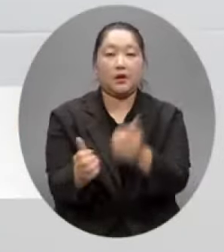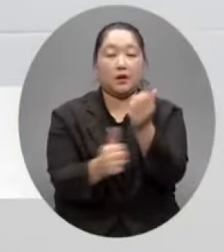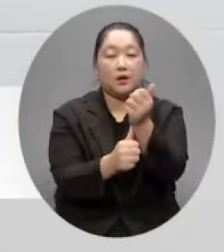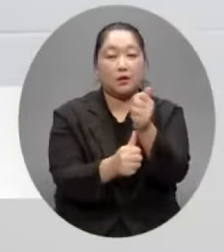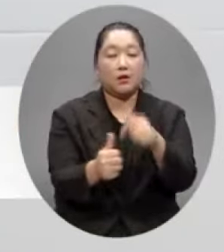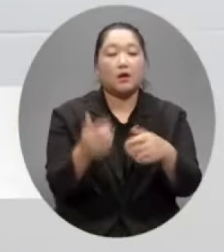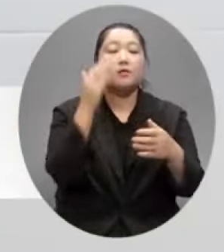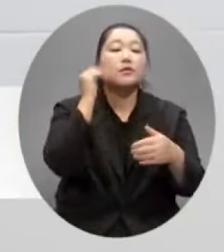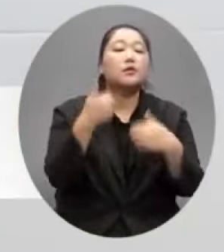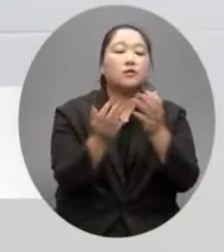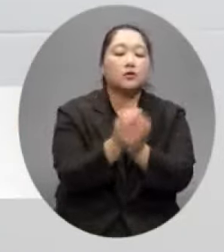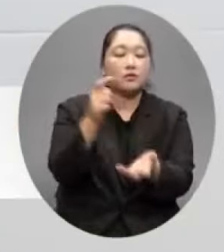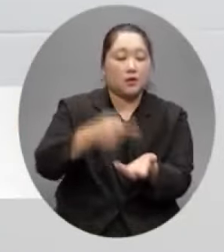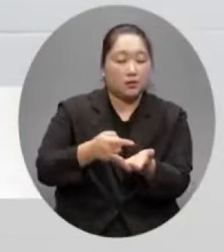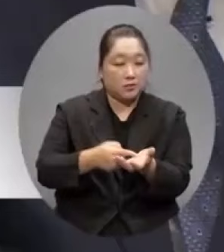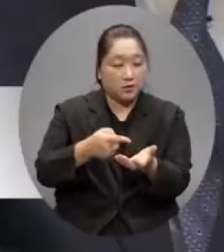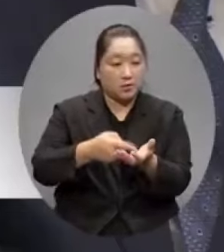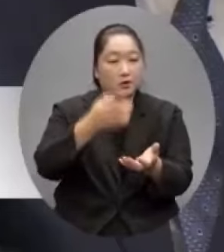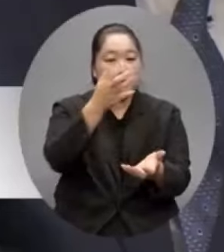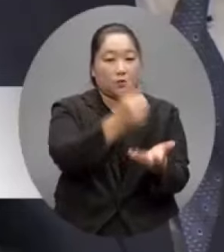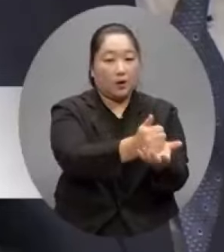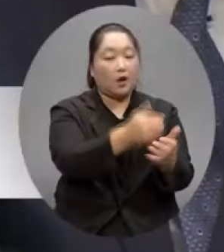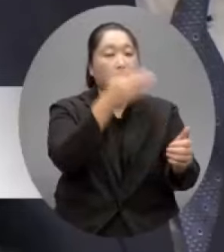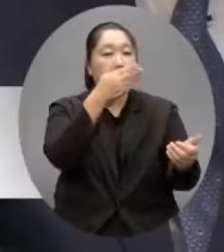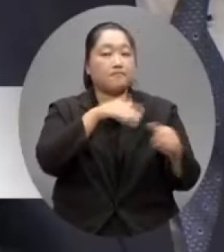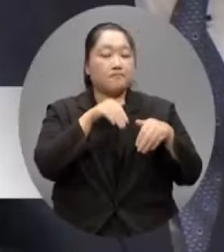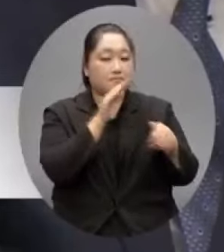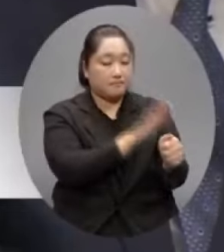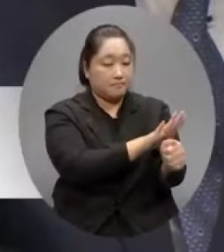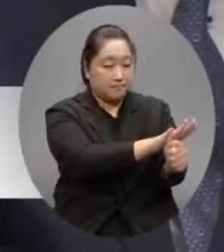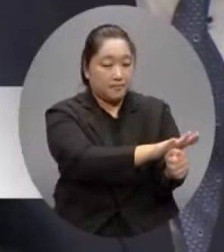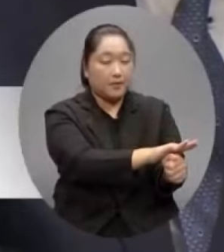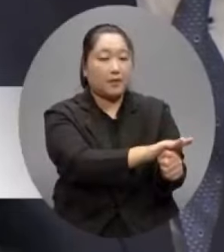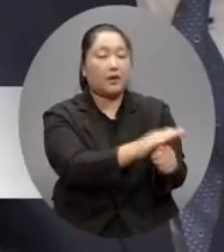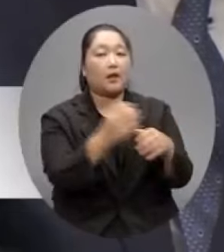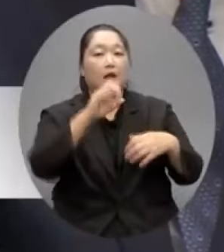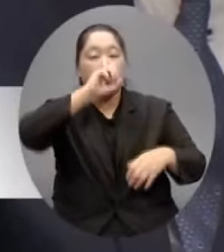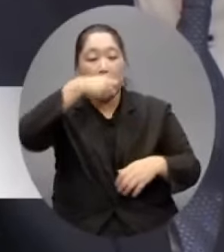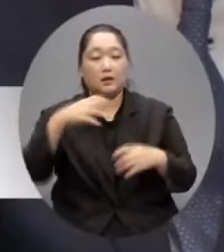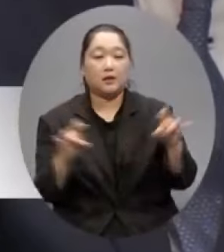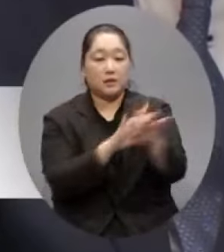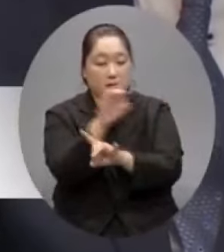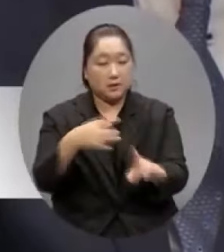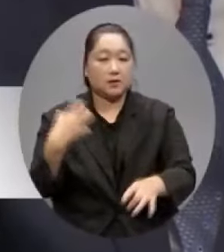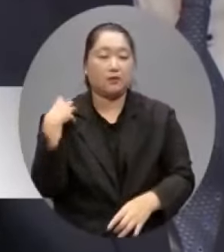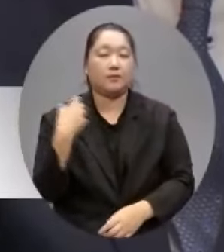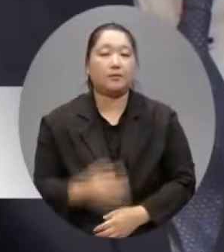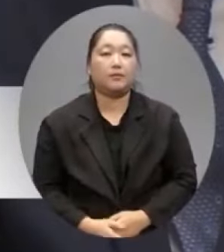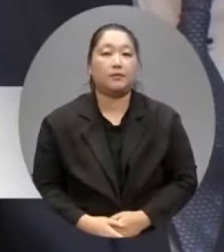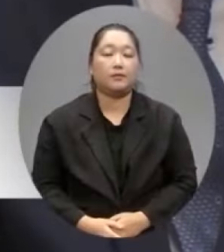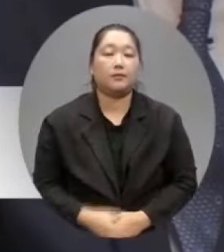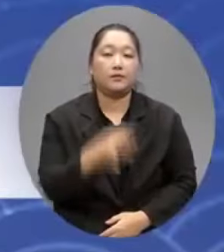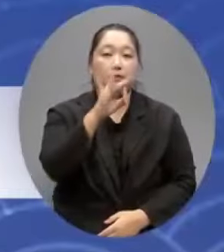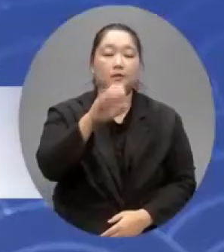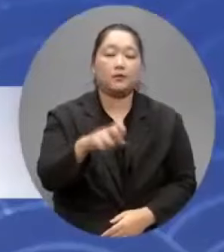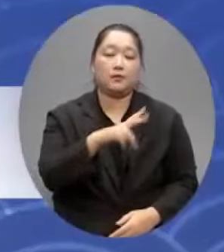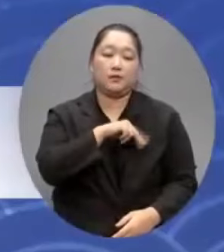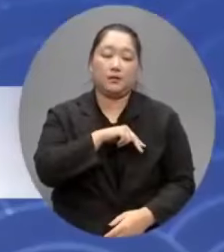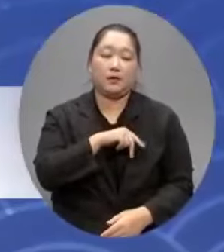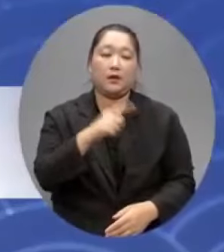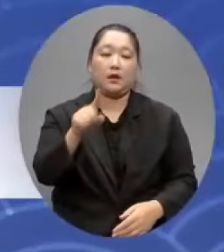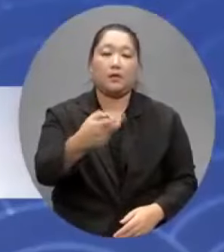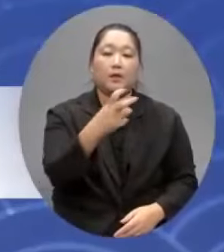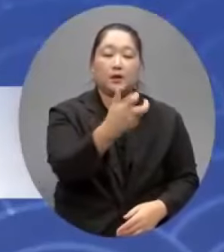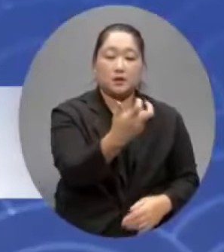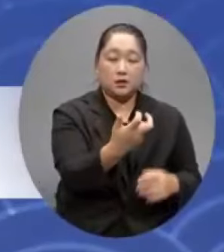민주당 사무총장을 보좌하며 당무 운영과 예산, 당직 인사 등을 맡게 됩니다. 이모선 의원은